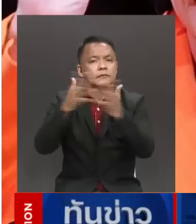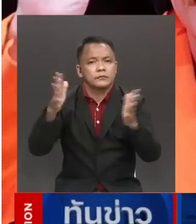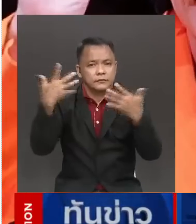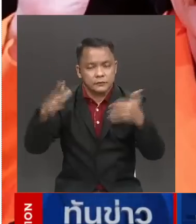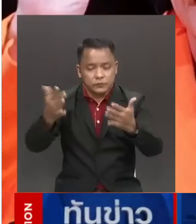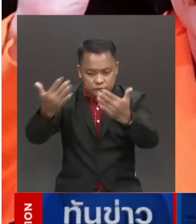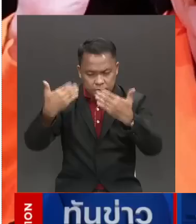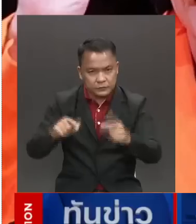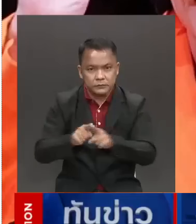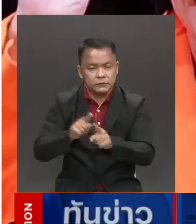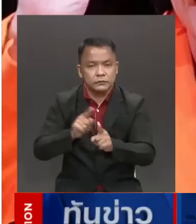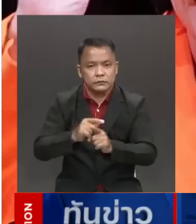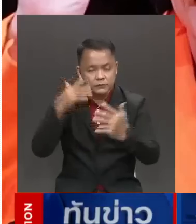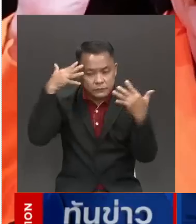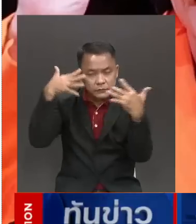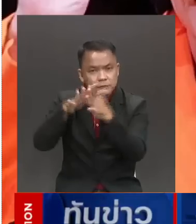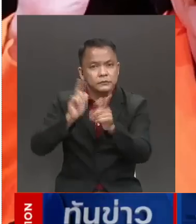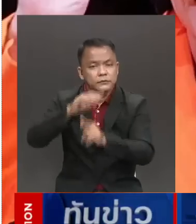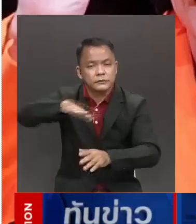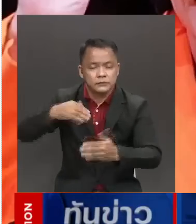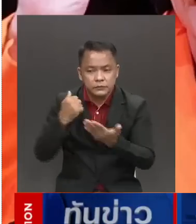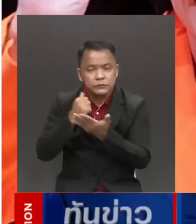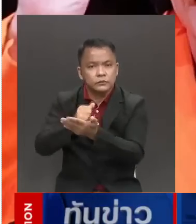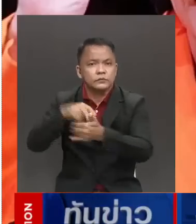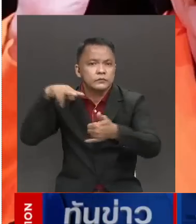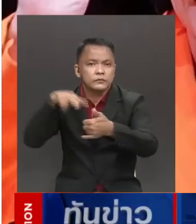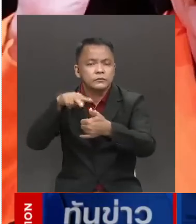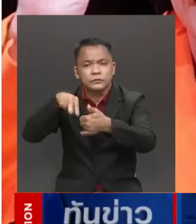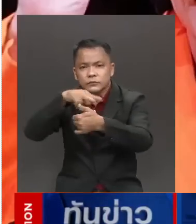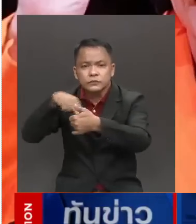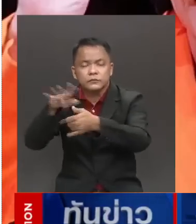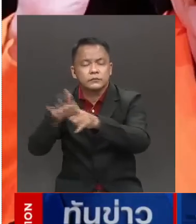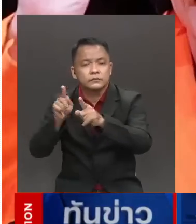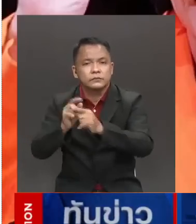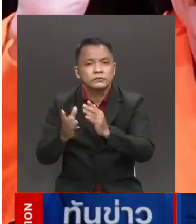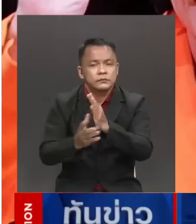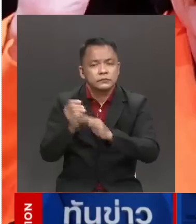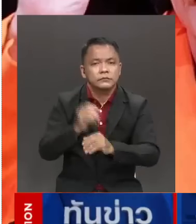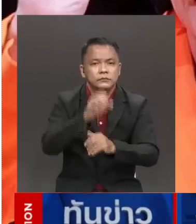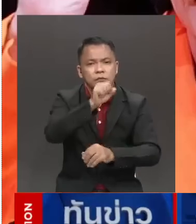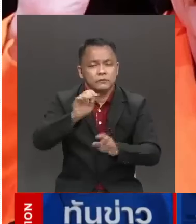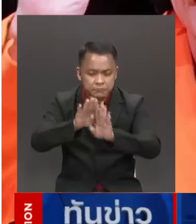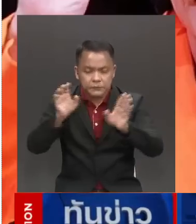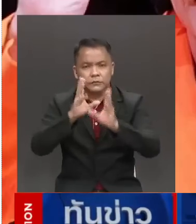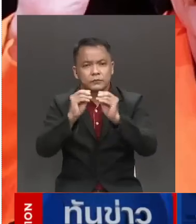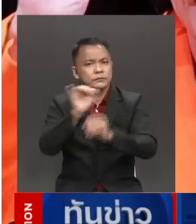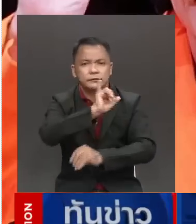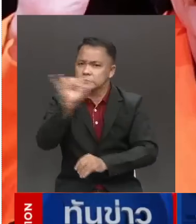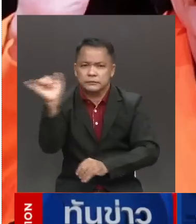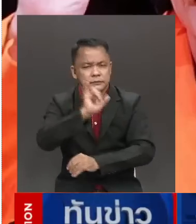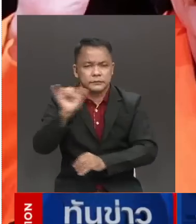จนถึงวันนี้ยังไม่มีนักจิตวิทยาเด็กพยายามจะเข้าถึงตัวหยกเลยสภาก็ยังไม่เปิดจึงใช้กลไกรัฐสภา